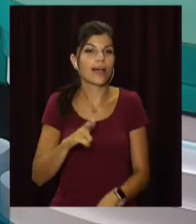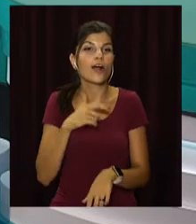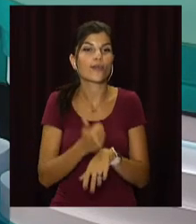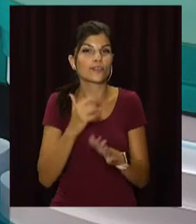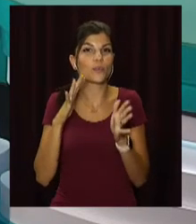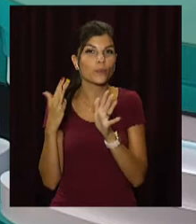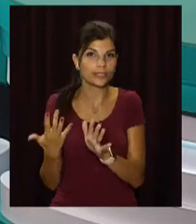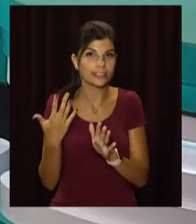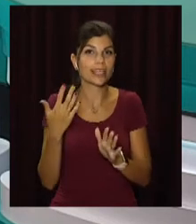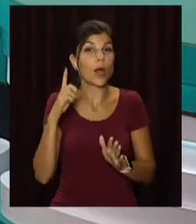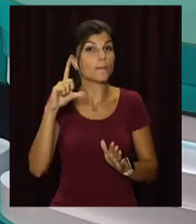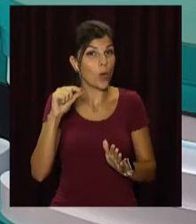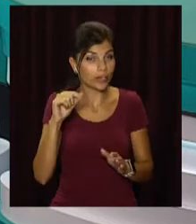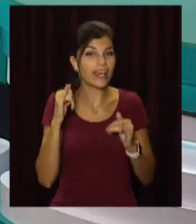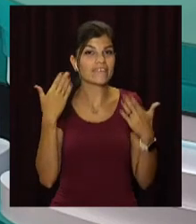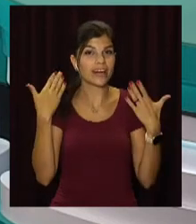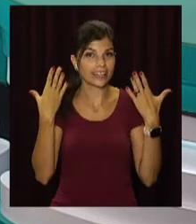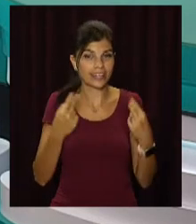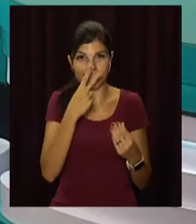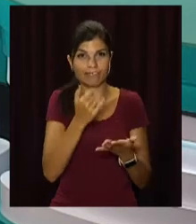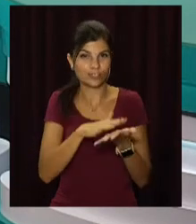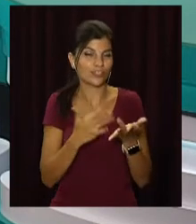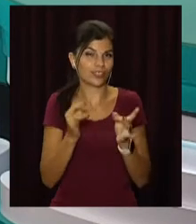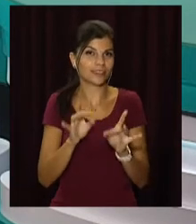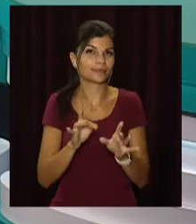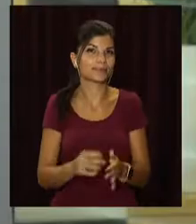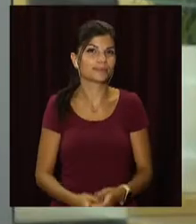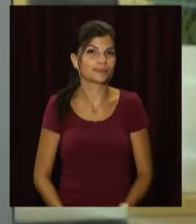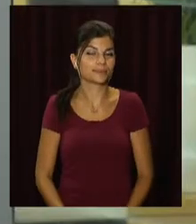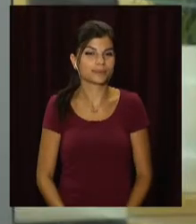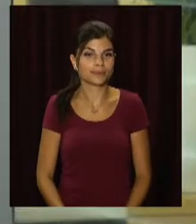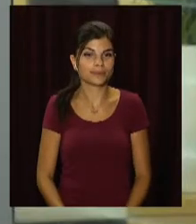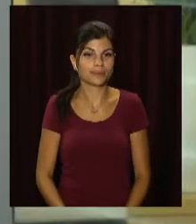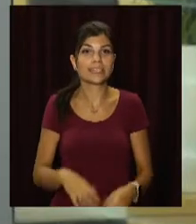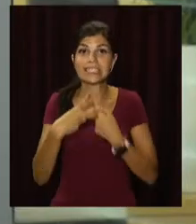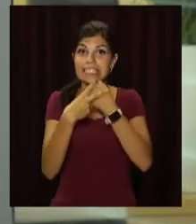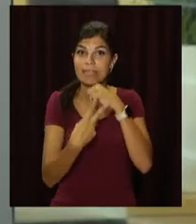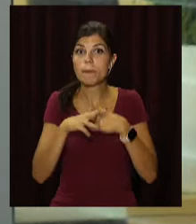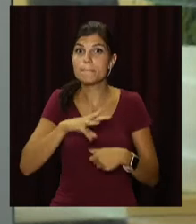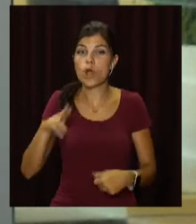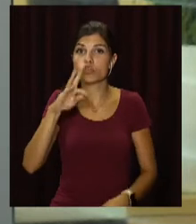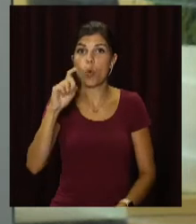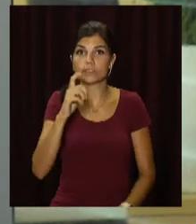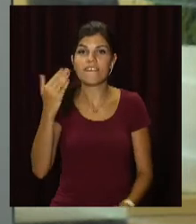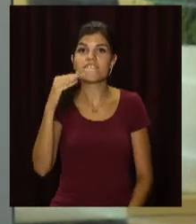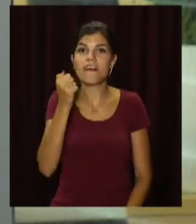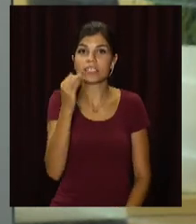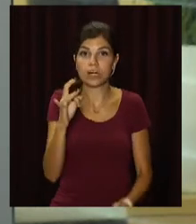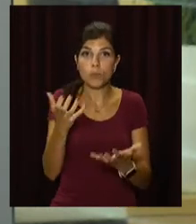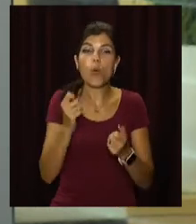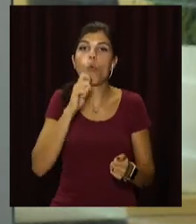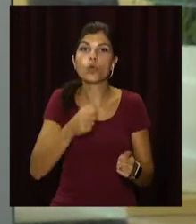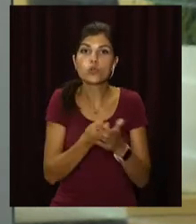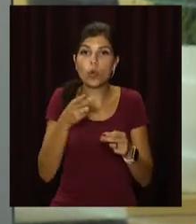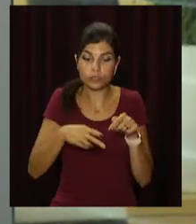І про головні події понеділка та вихідних дивіться просто зараз. 17 мільйонів доз Pfizer отримає